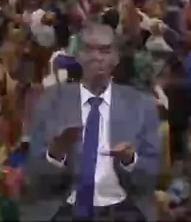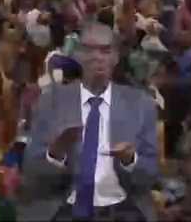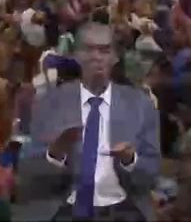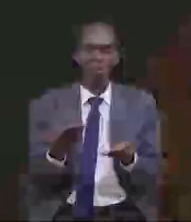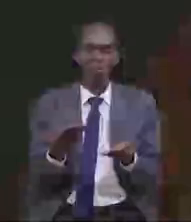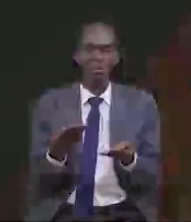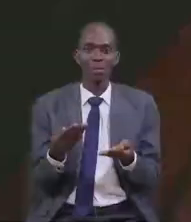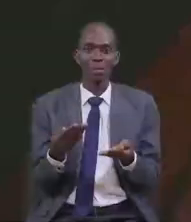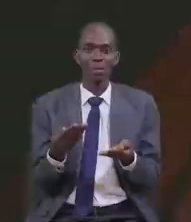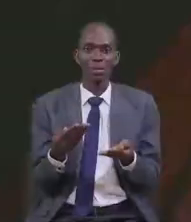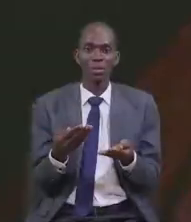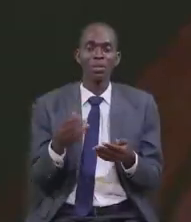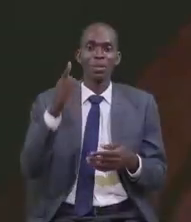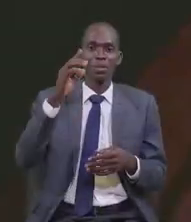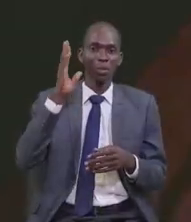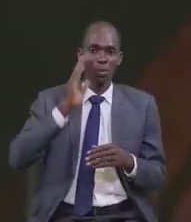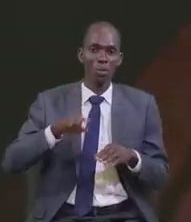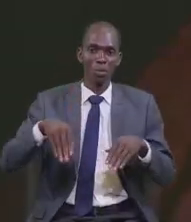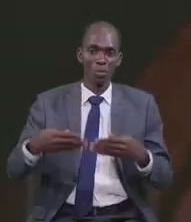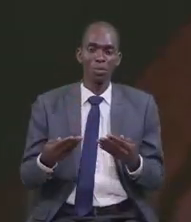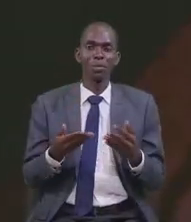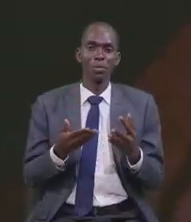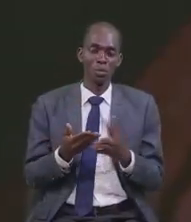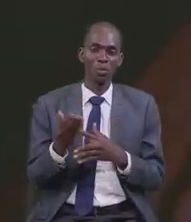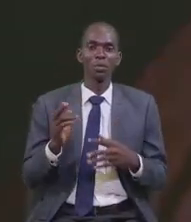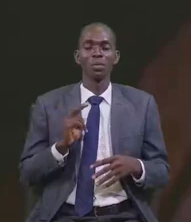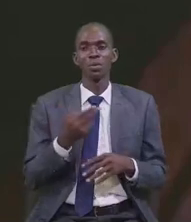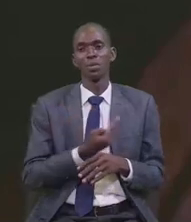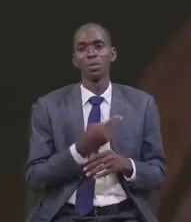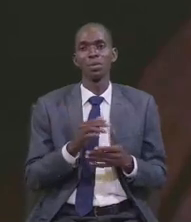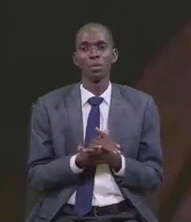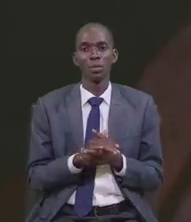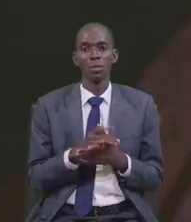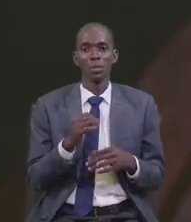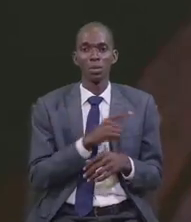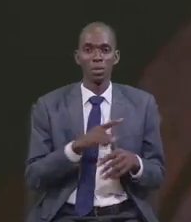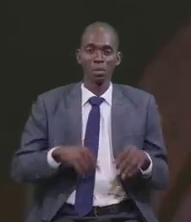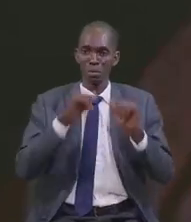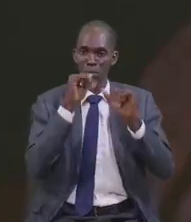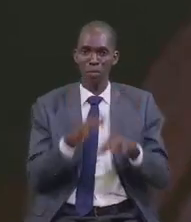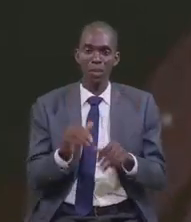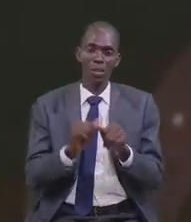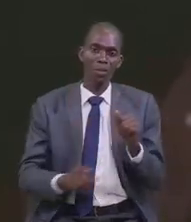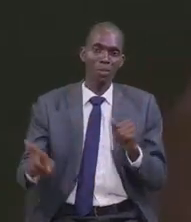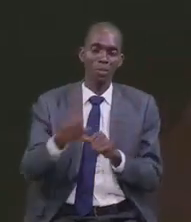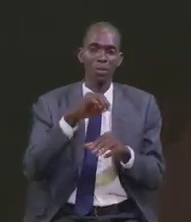Dieu va pouvoir au travers de nous. Que le Seigneur bénisse chacun de vous.